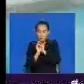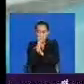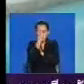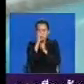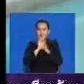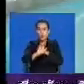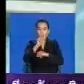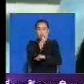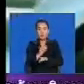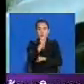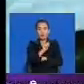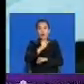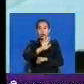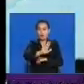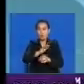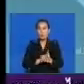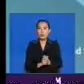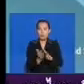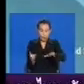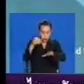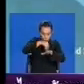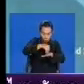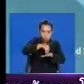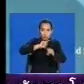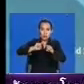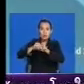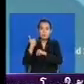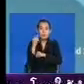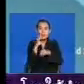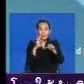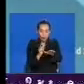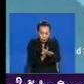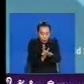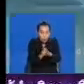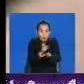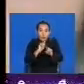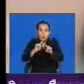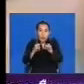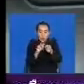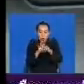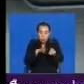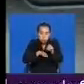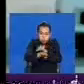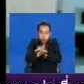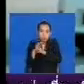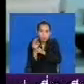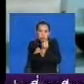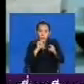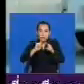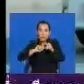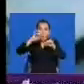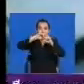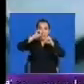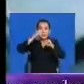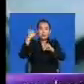ของ Toyota ที่นำมาบรรจุไว้ใน Prius ทำให้มีจุดเด่นทั้งในเรื่องของพละกำลังที่เพิ่มมากขึ้นประสิทธิภ